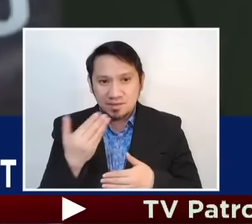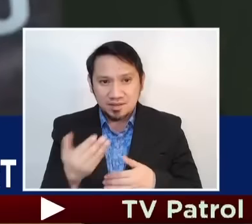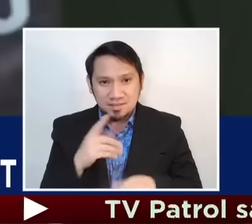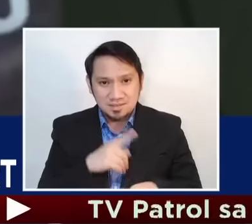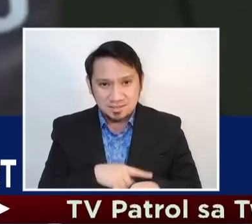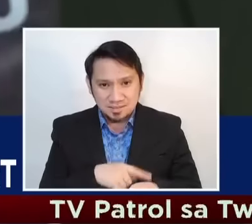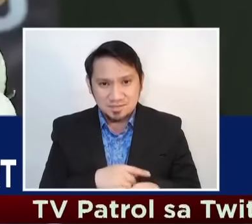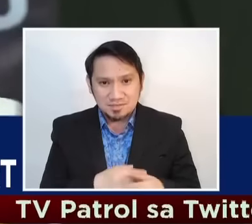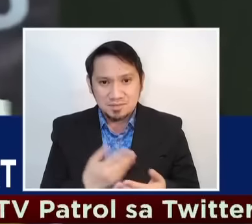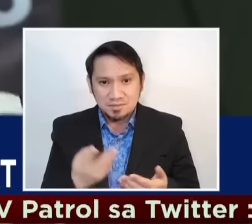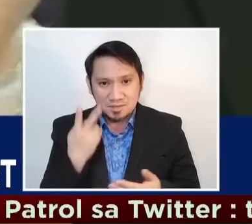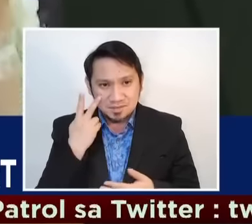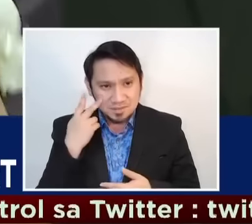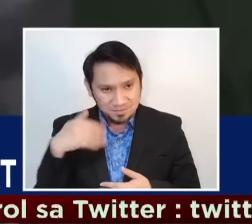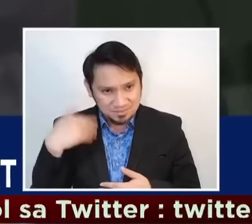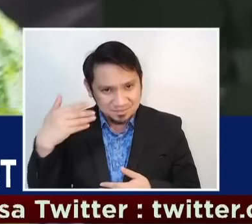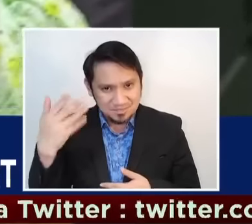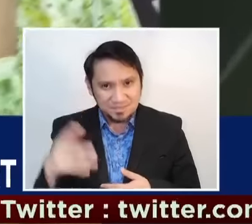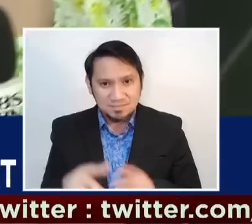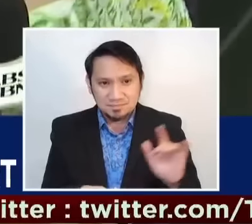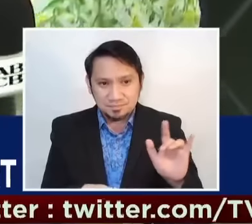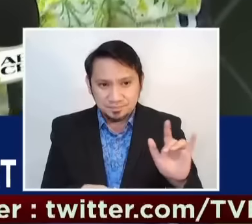see you soon, guys. Love you!